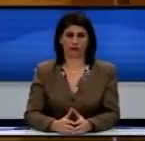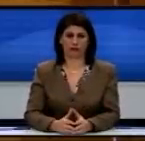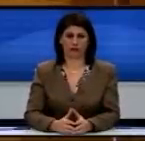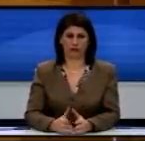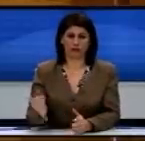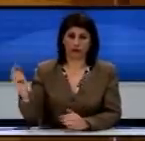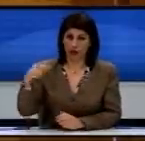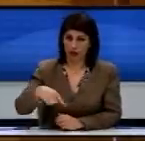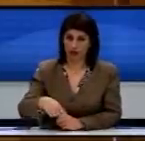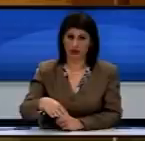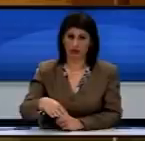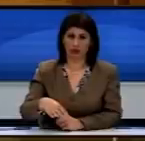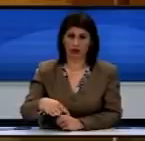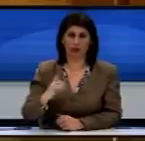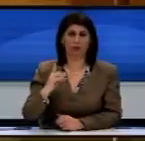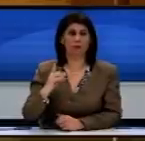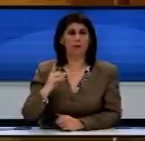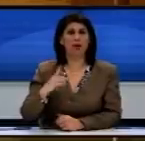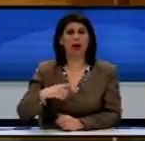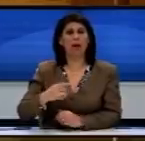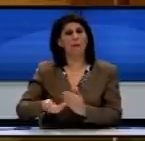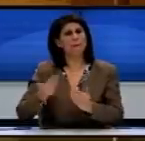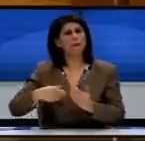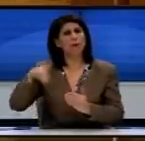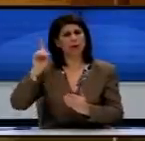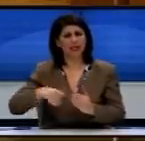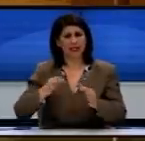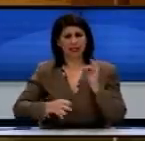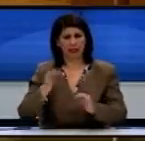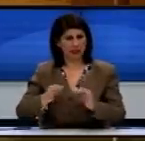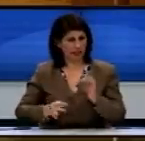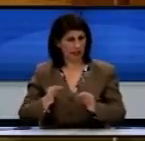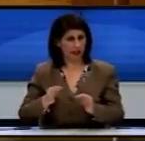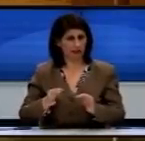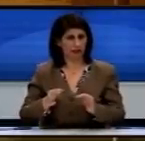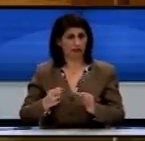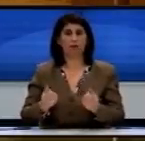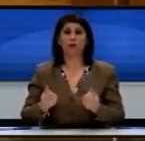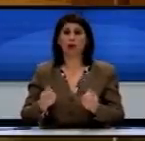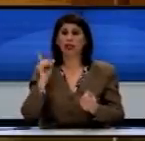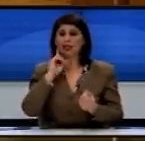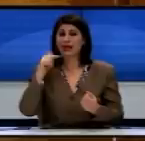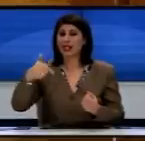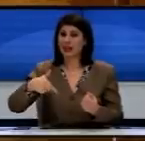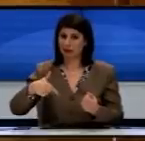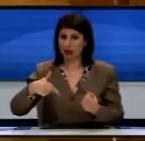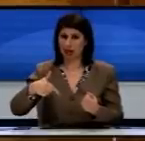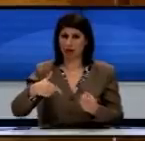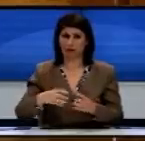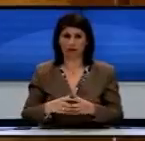Ήρθα σήμερα σε μια προημερησία συζήτηση, την οποία προκάλεσε η κυρία Γεννηματά, κάνοντας